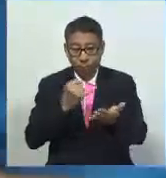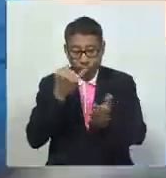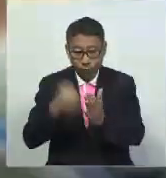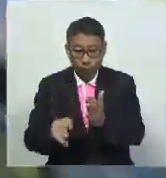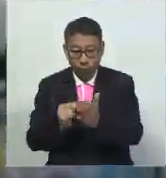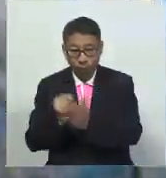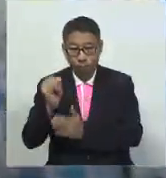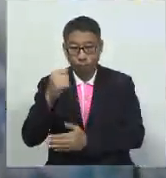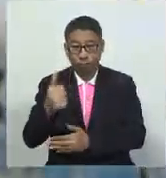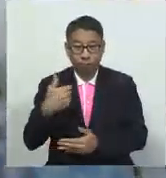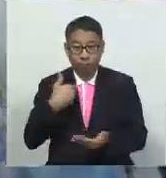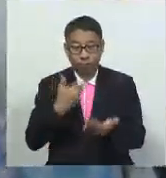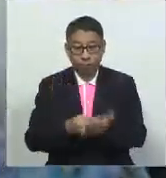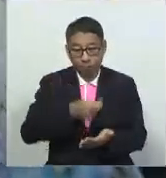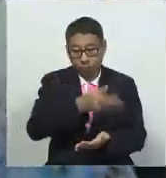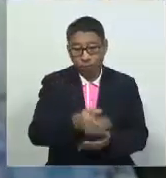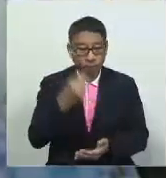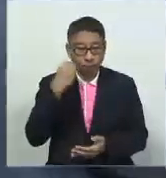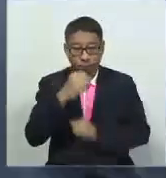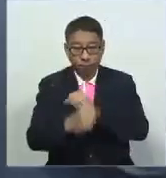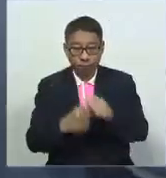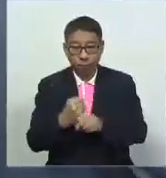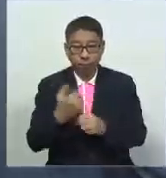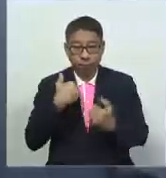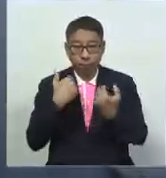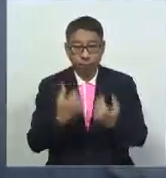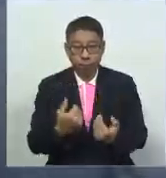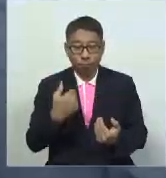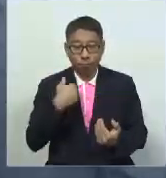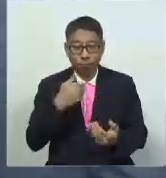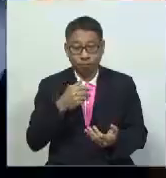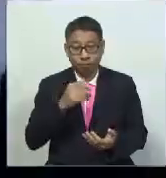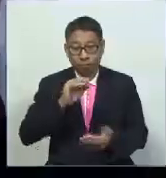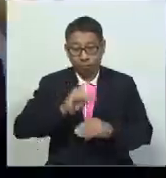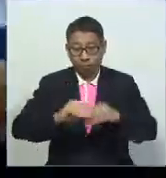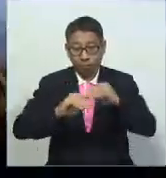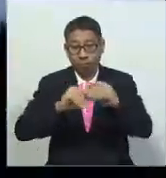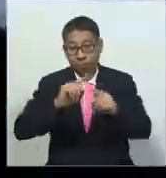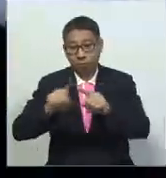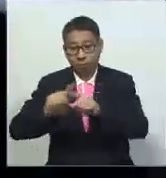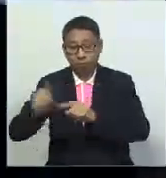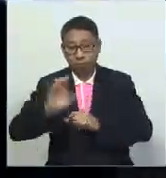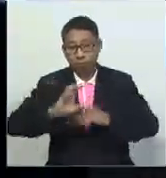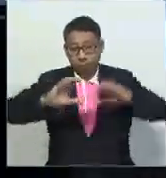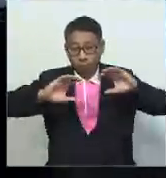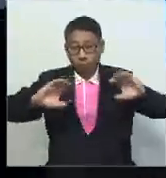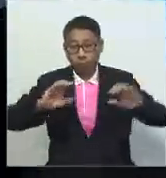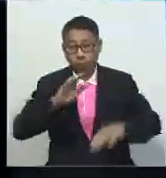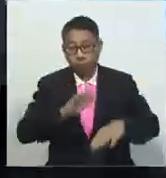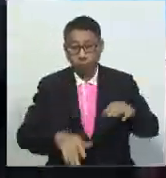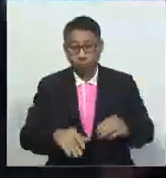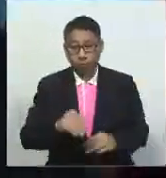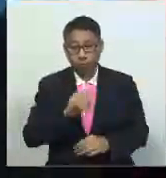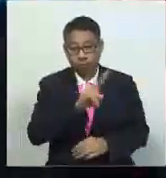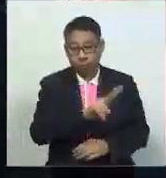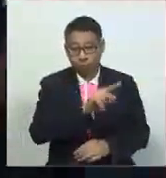ได้ซึ่งในงบประมาณรายจ่ายประจำปีกำหนดให้มีสัดส่วนสำหรับการใช้จ่ายในโครงการต่างๆของรัฐบาลอยู่ที่ประมาณ